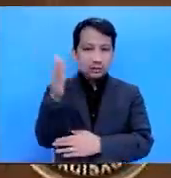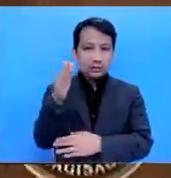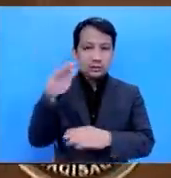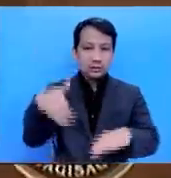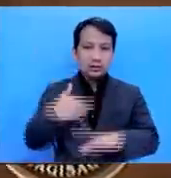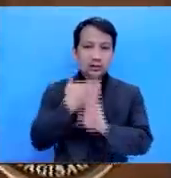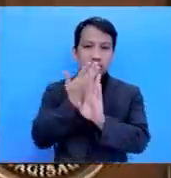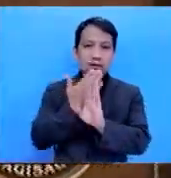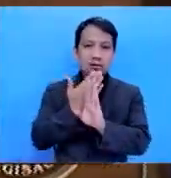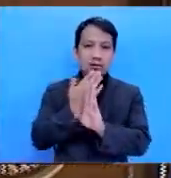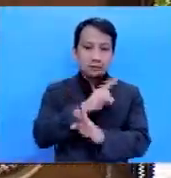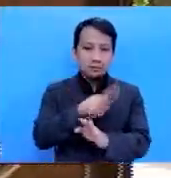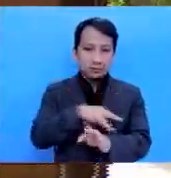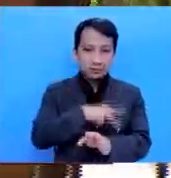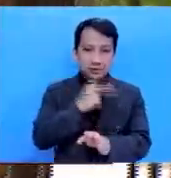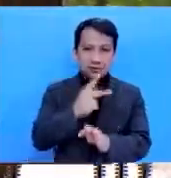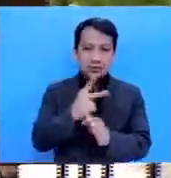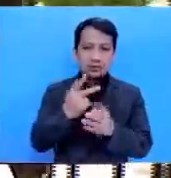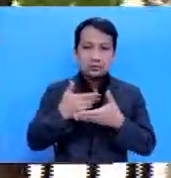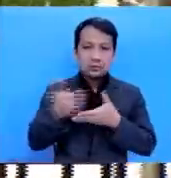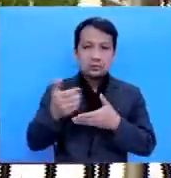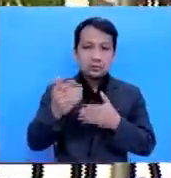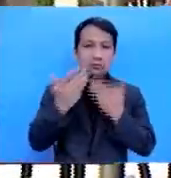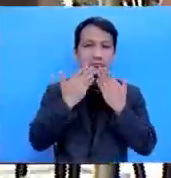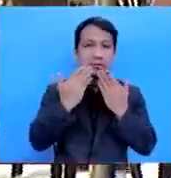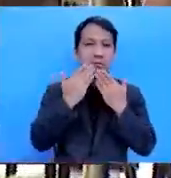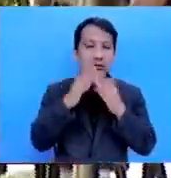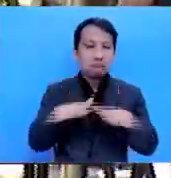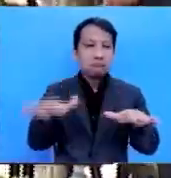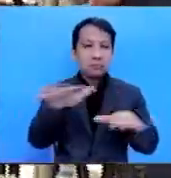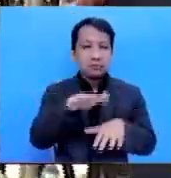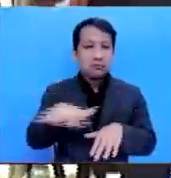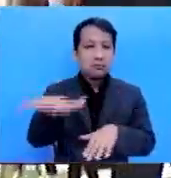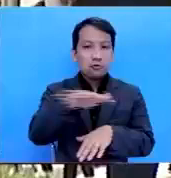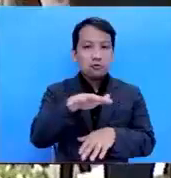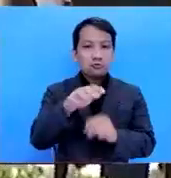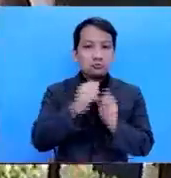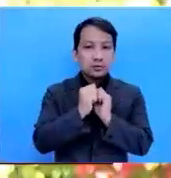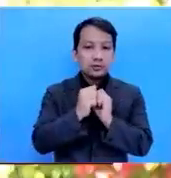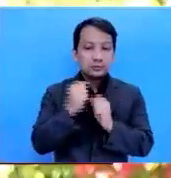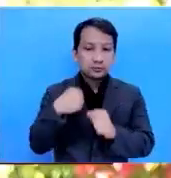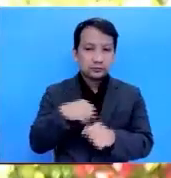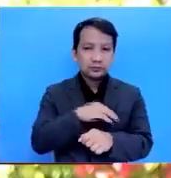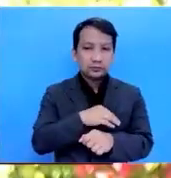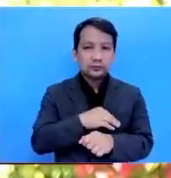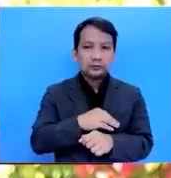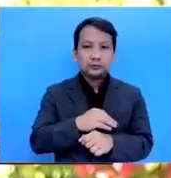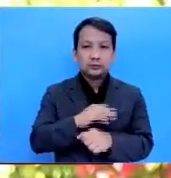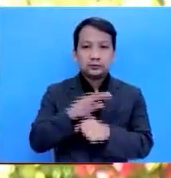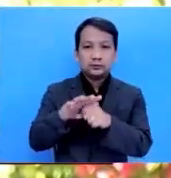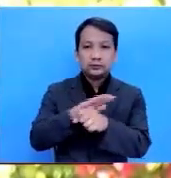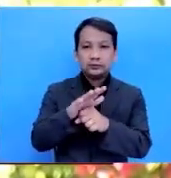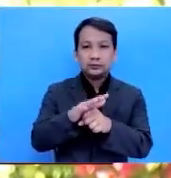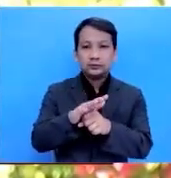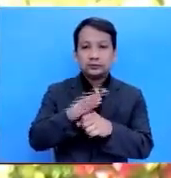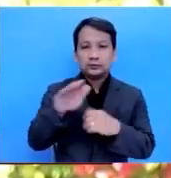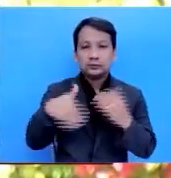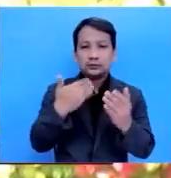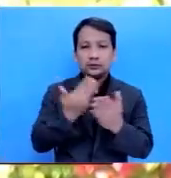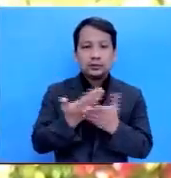para personal na ring magpaalam at magpasalamat sa kanyang mga katrabaho. The local government never